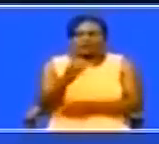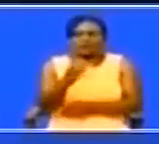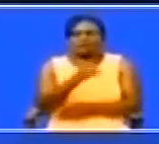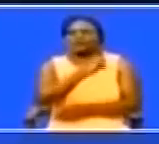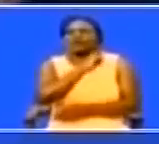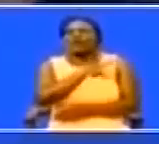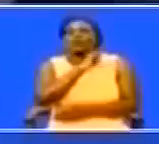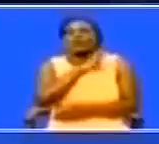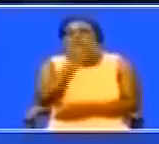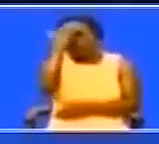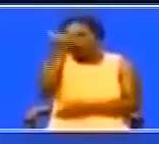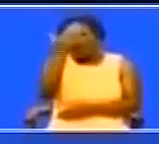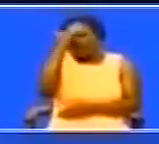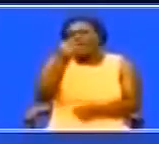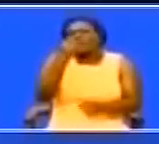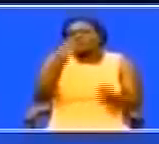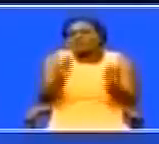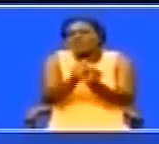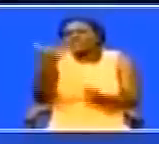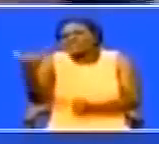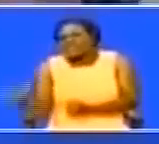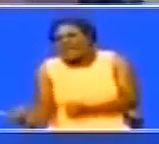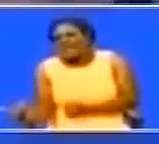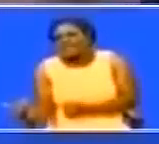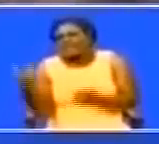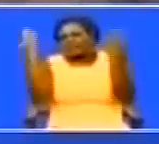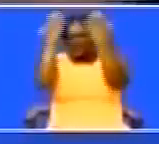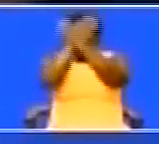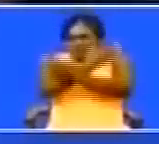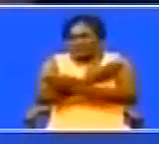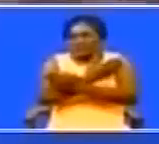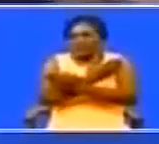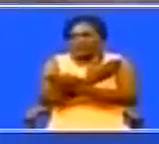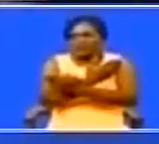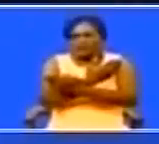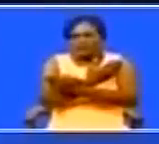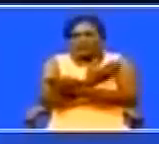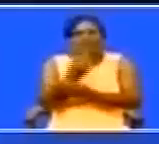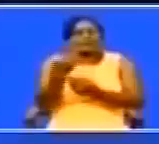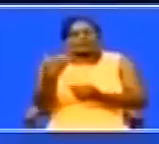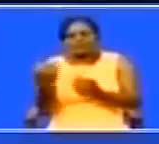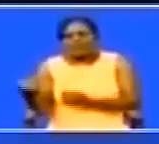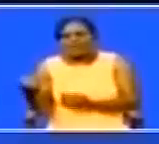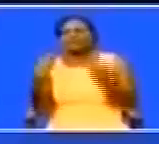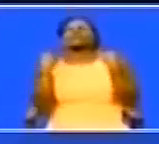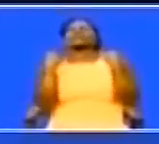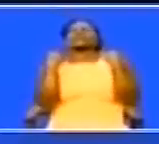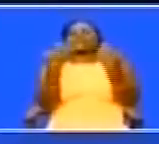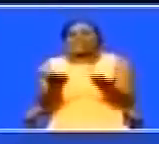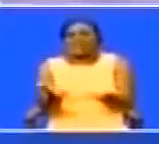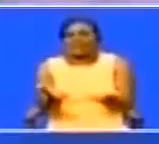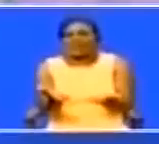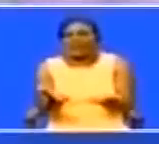kupiga kelele, why is he drinking with the baby until 1 o'clock and he's like analalisha mtoto kwa couch